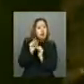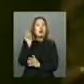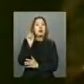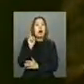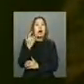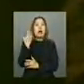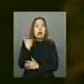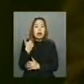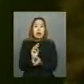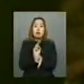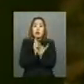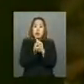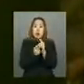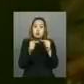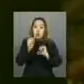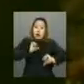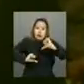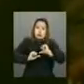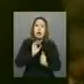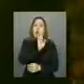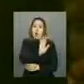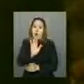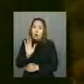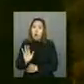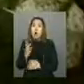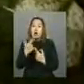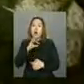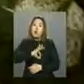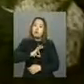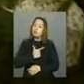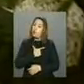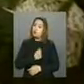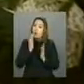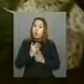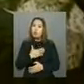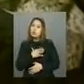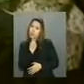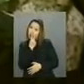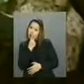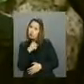บทางการแสดงของประเทศนั้นๆรวมถึงรสนิยมของผู้ชม